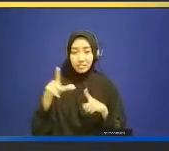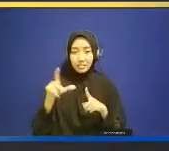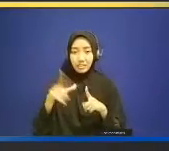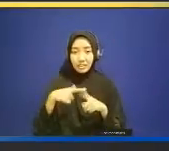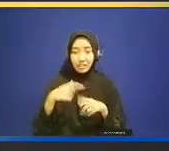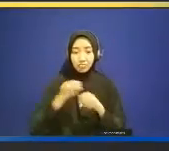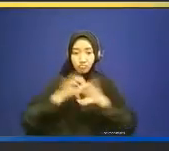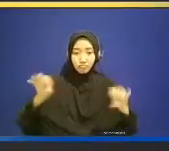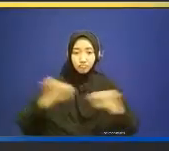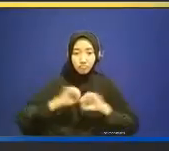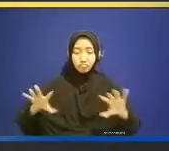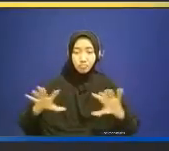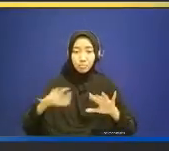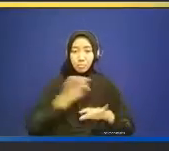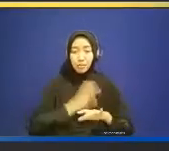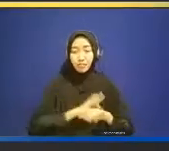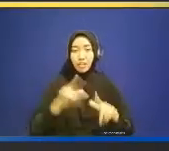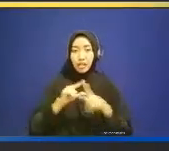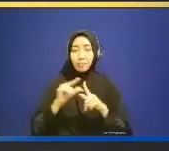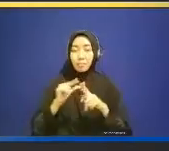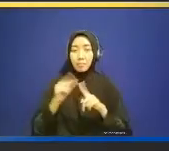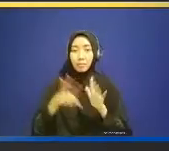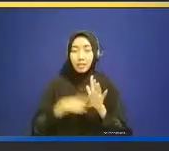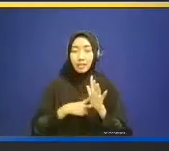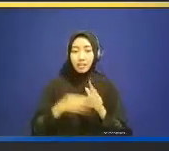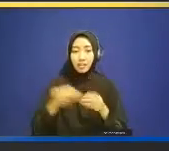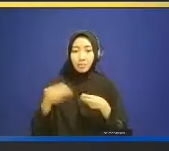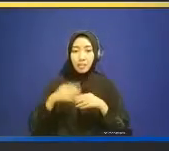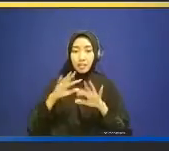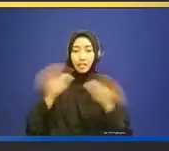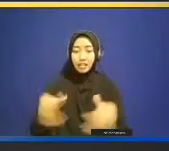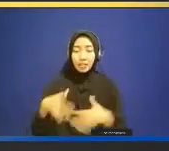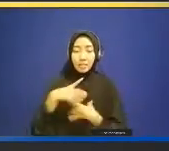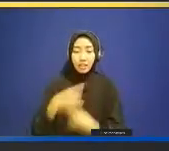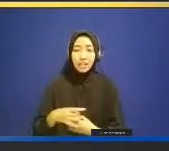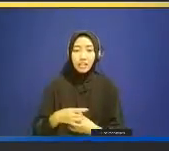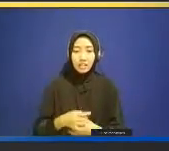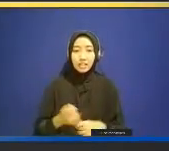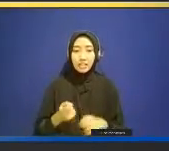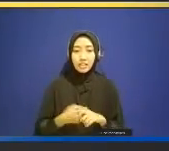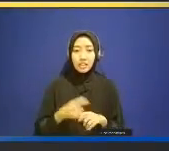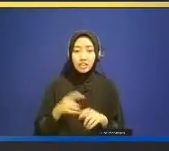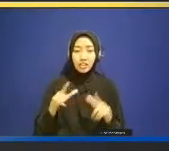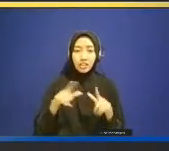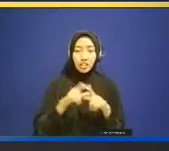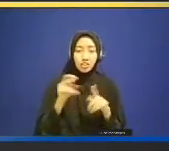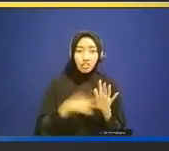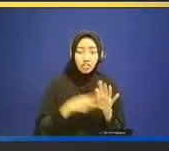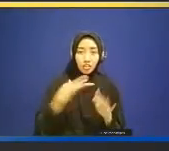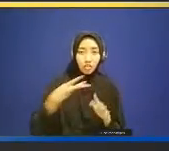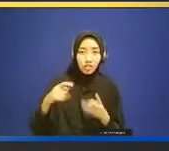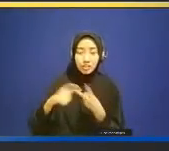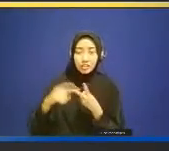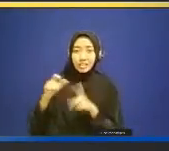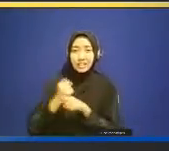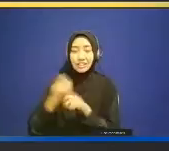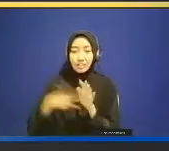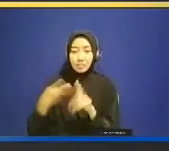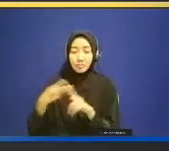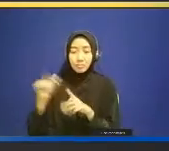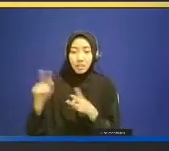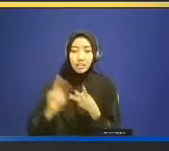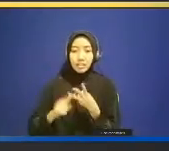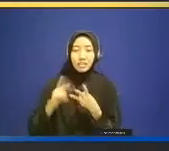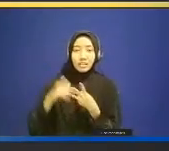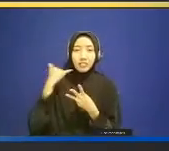manfaat APBN dan tentunya mendapatkan hadiah menarik berupa Drone gimbal Smartwatch dan Smart